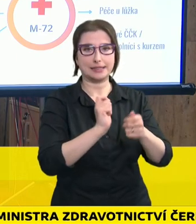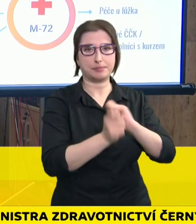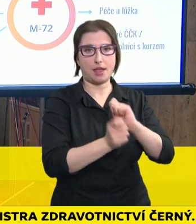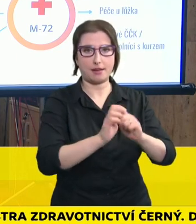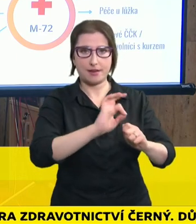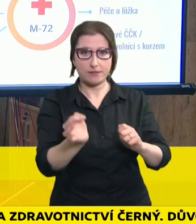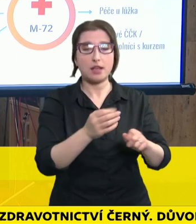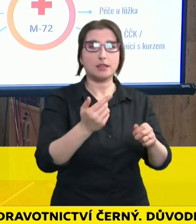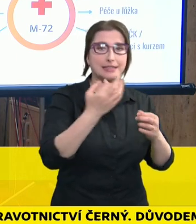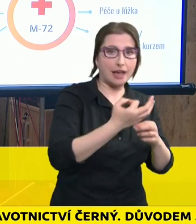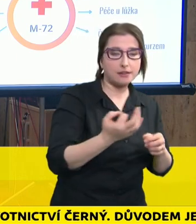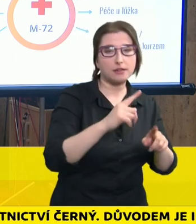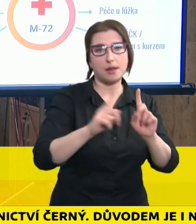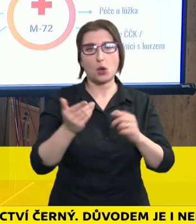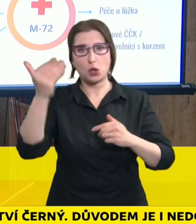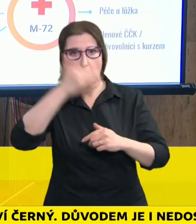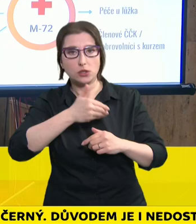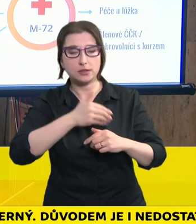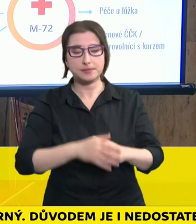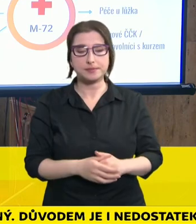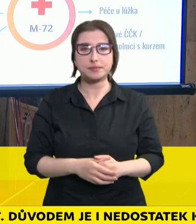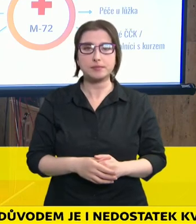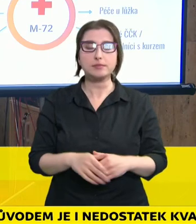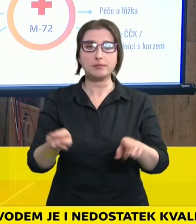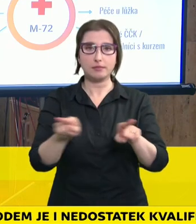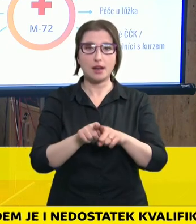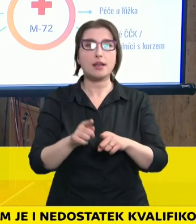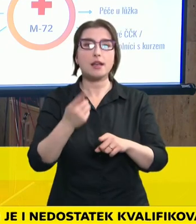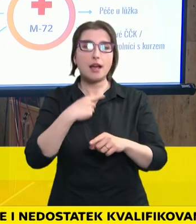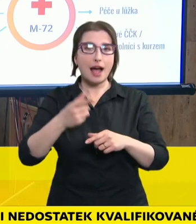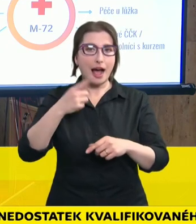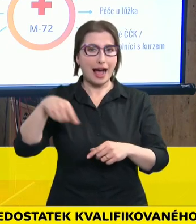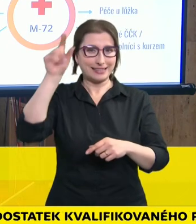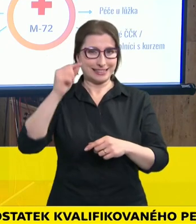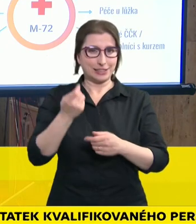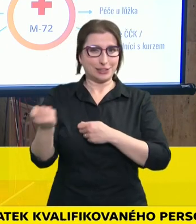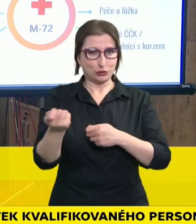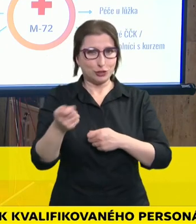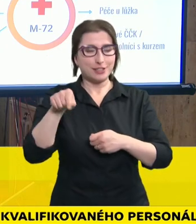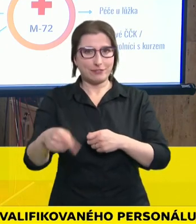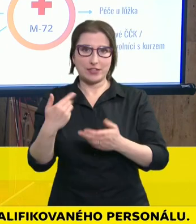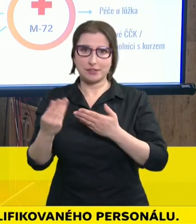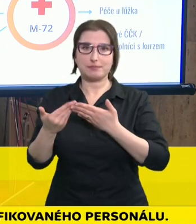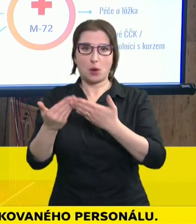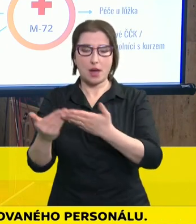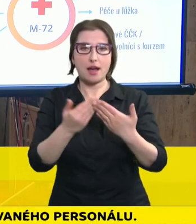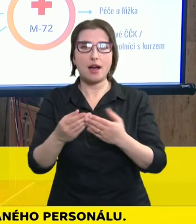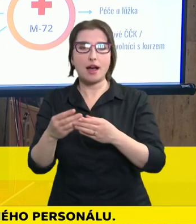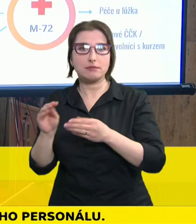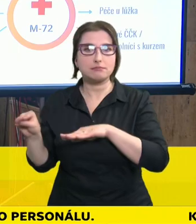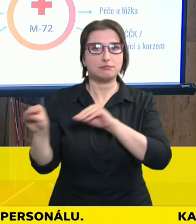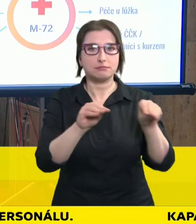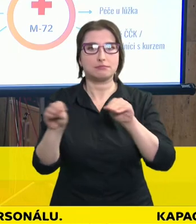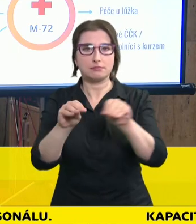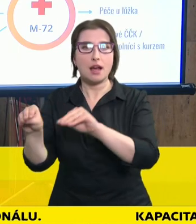noční. Mobilitu nám zajišťuje Hasičský záchranný sbor, kterému chci tímto poděkovat, protože nám umožňuje flexibilní